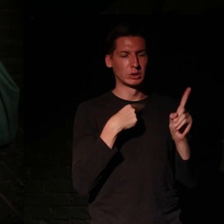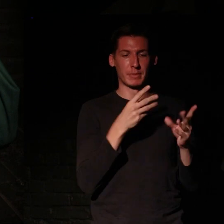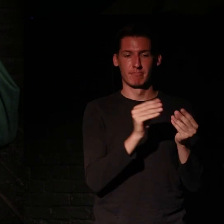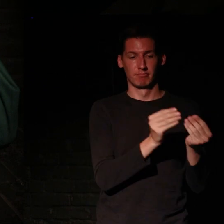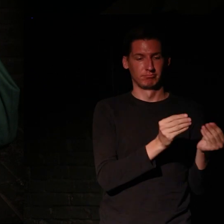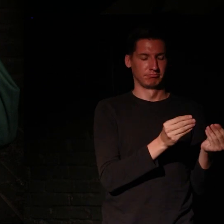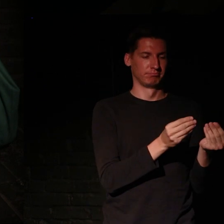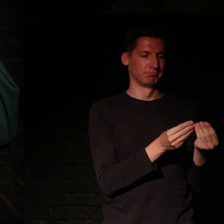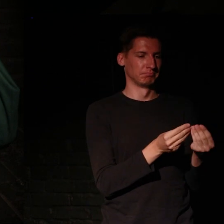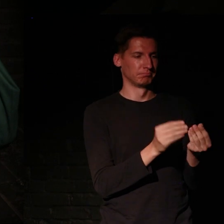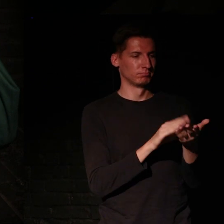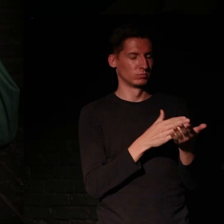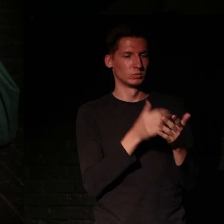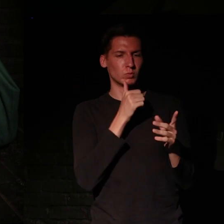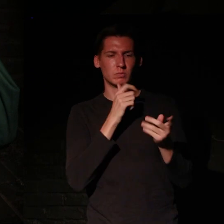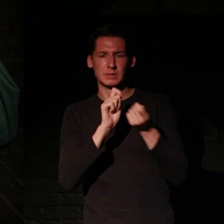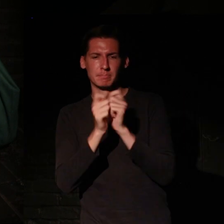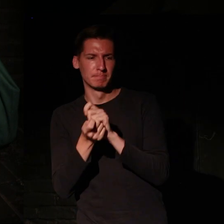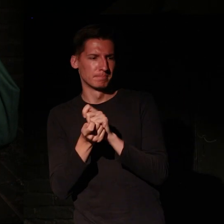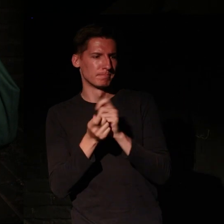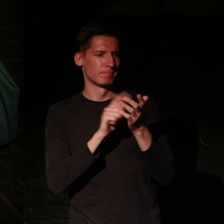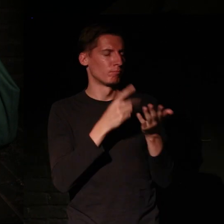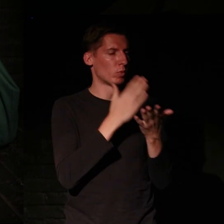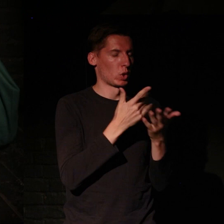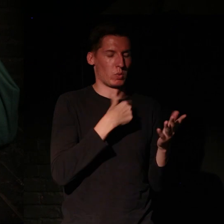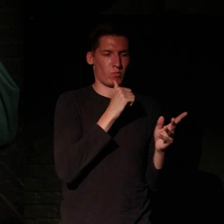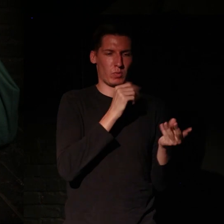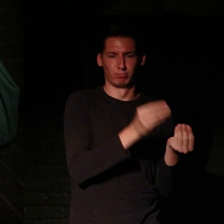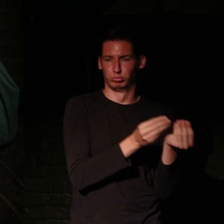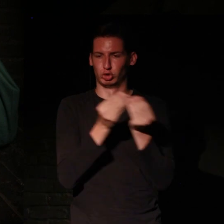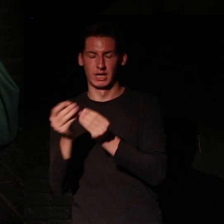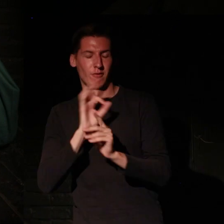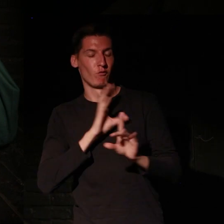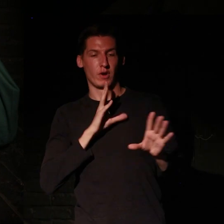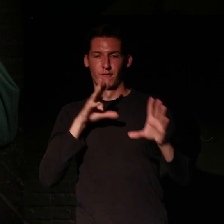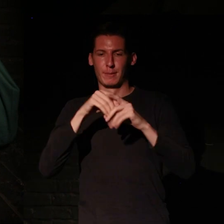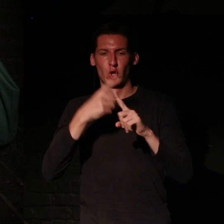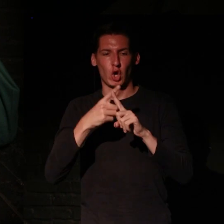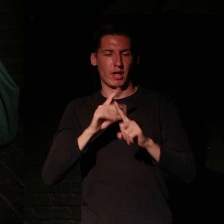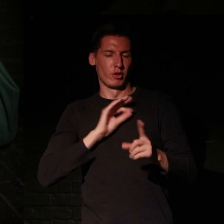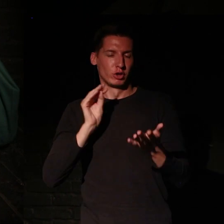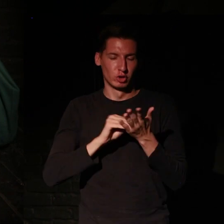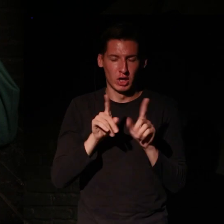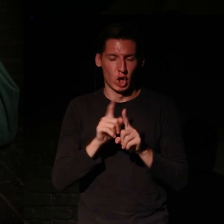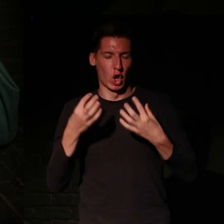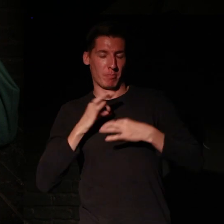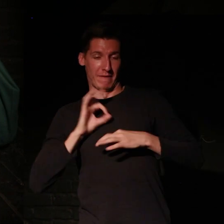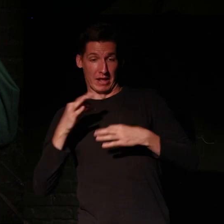przenosimy, transponujemy wręcz nie tylko nasze doświadczenia takie osobiste, ale